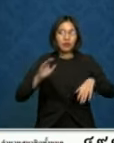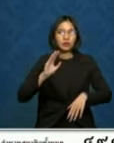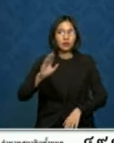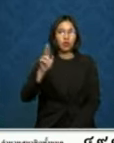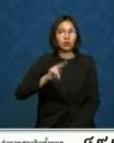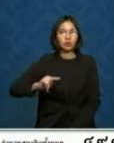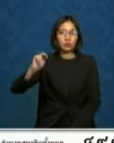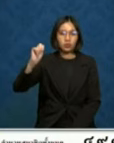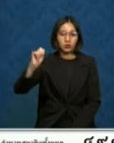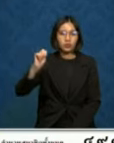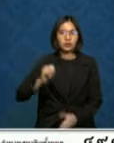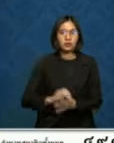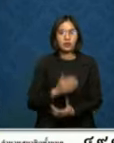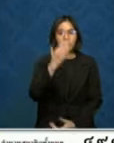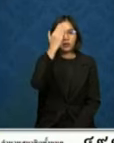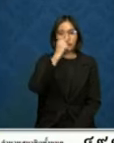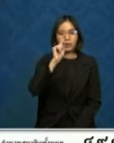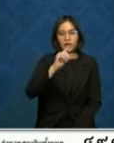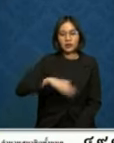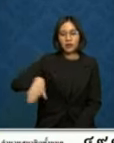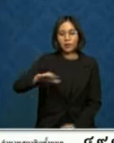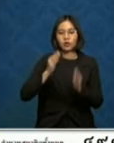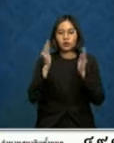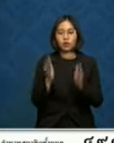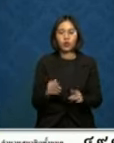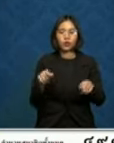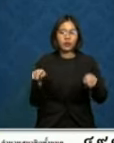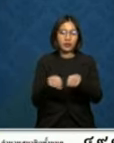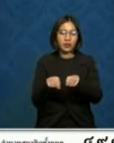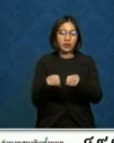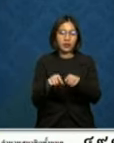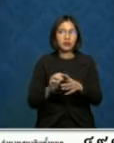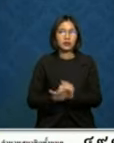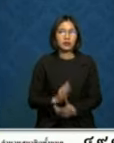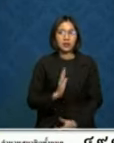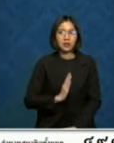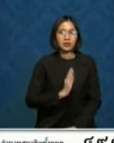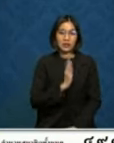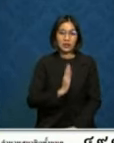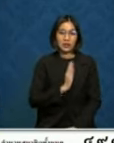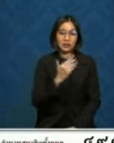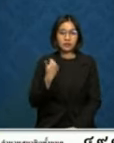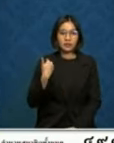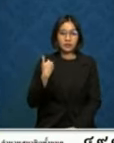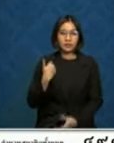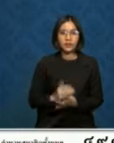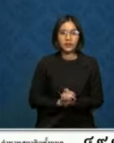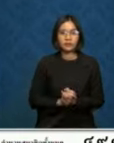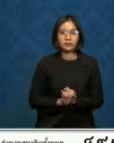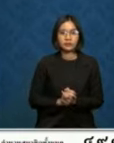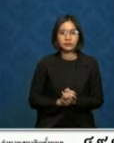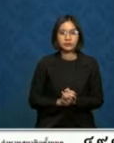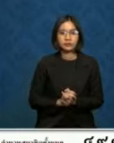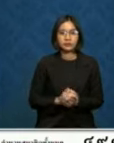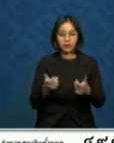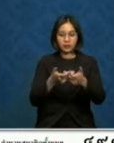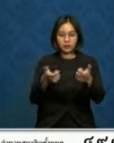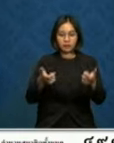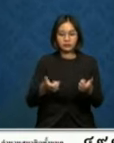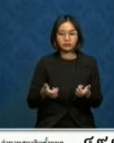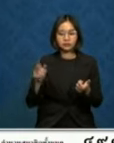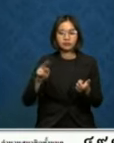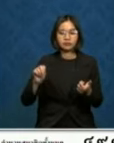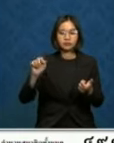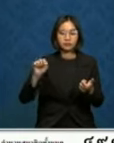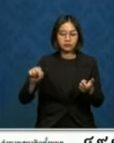หประชาชาติค่ะเพราะพวกเขาก็เป็นมนุษย์เช่นเดียวกับเราค่ะท่านประธานมีเกียรติมีศักดิ์ศรีค่ะท่านแม้แต่จากรายงานของ United